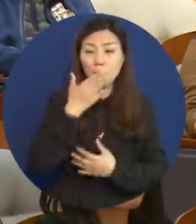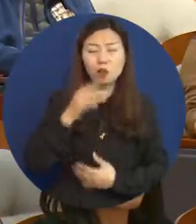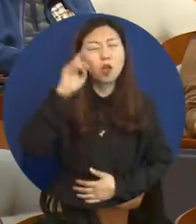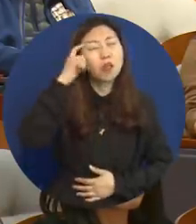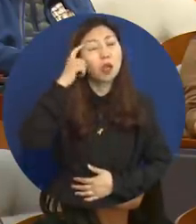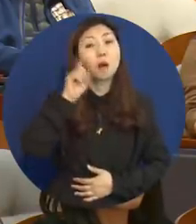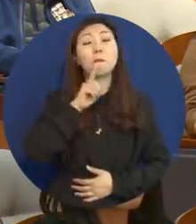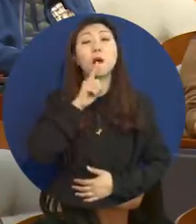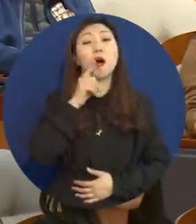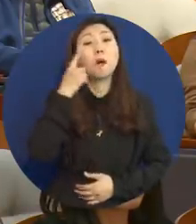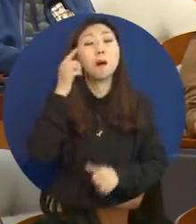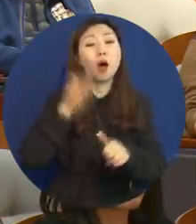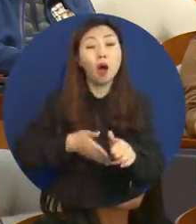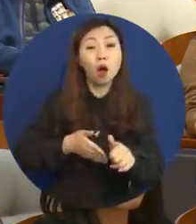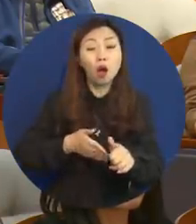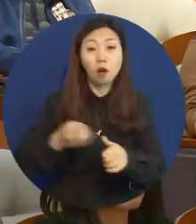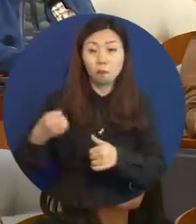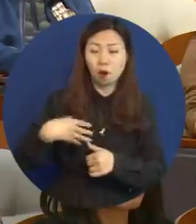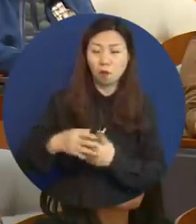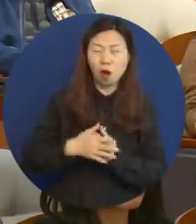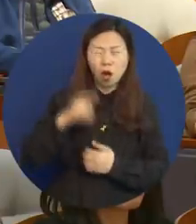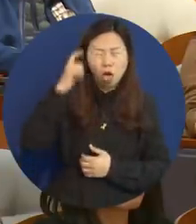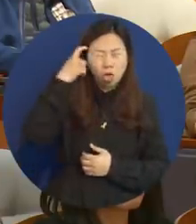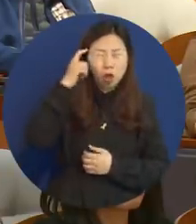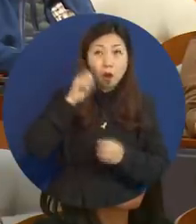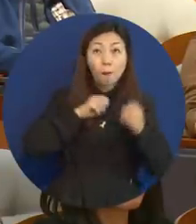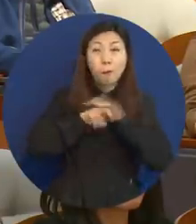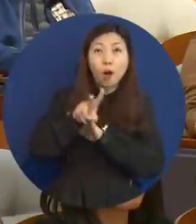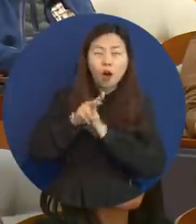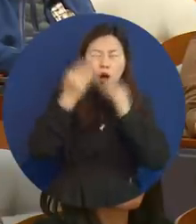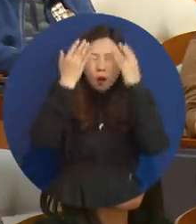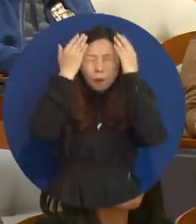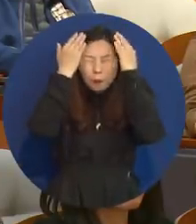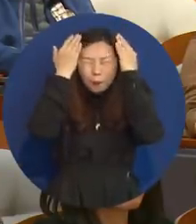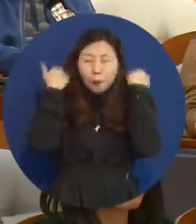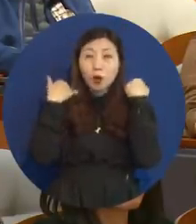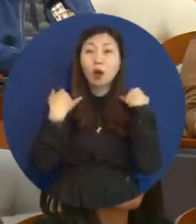보세요 이러면 머리가 하얘져서 하나도 생각이 안 난다는 거예요.